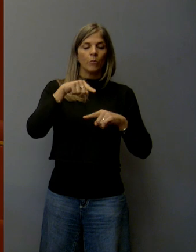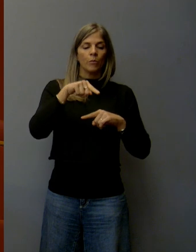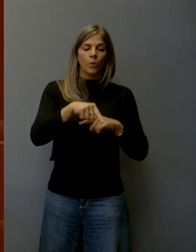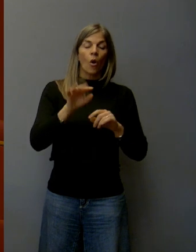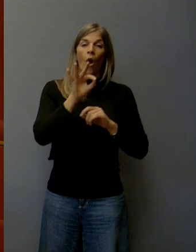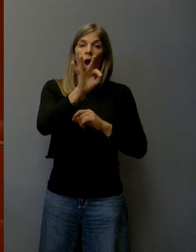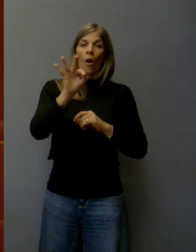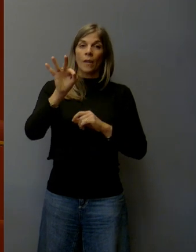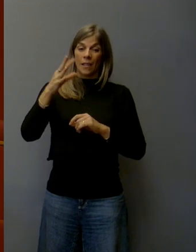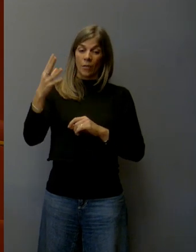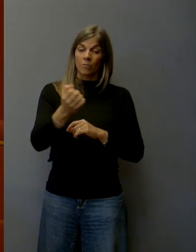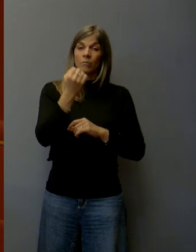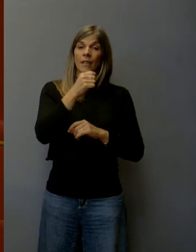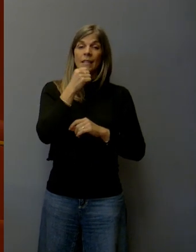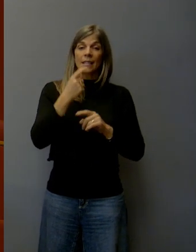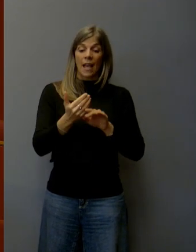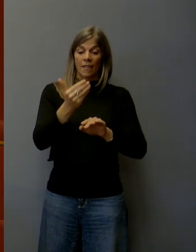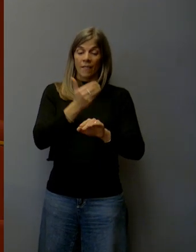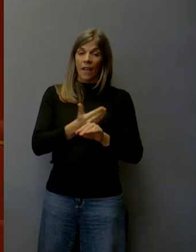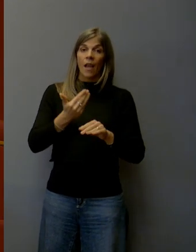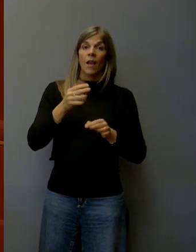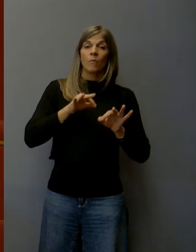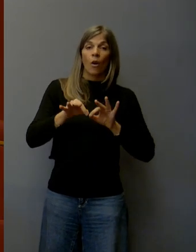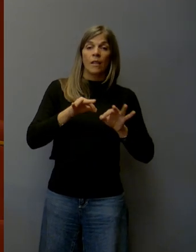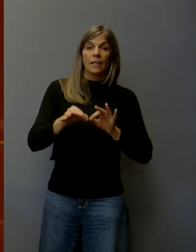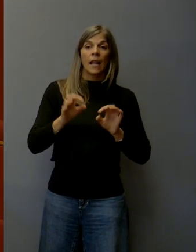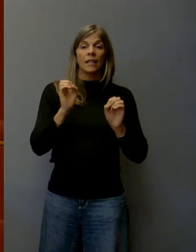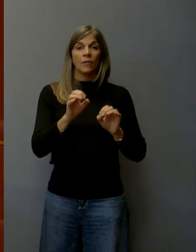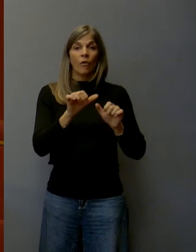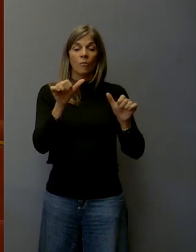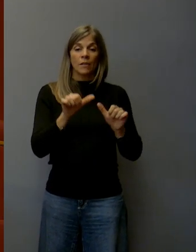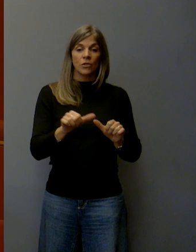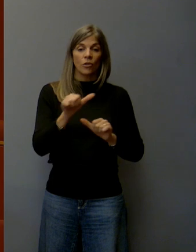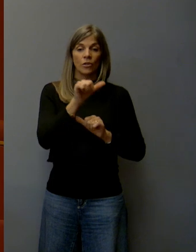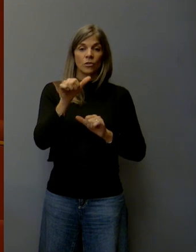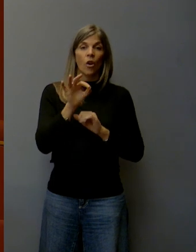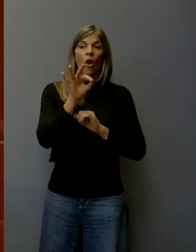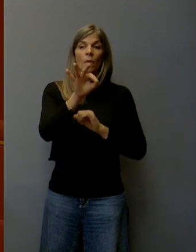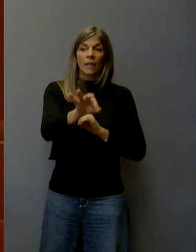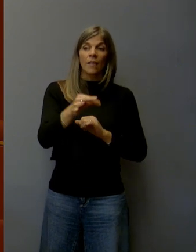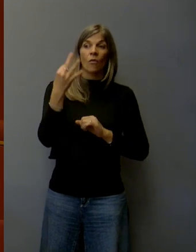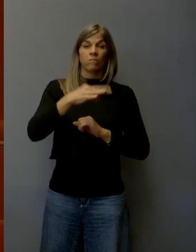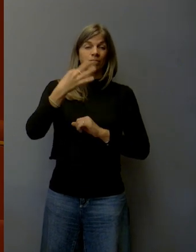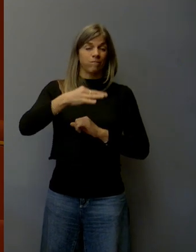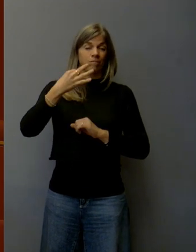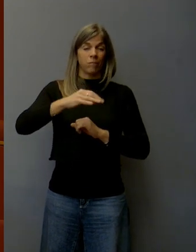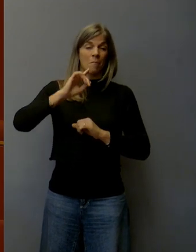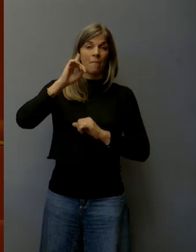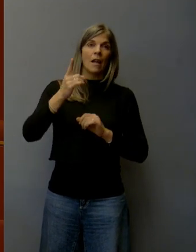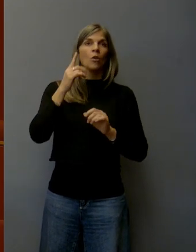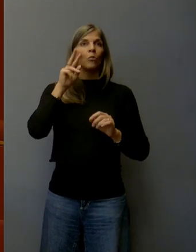tale obiettivo è necessario che le politiche di formazione non siano dirette esclusivamente a garantire maggiore efficienza dal punto di vista